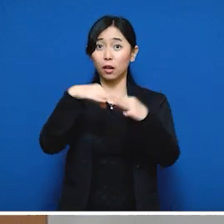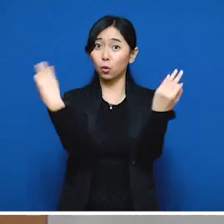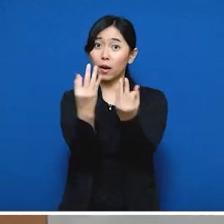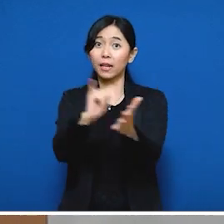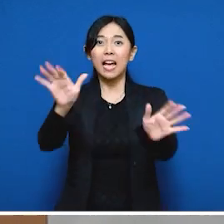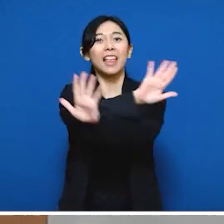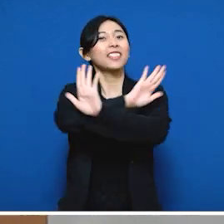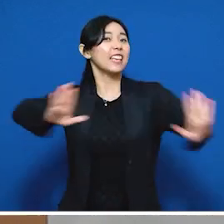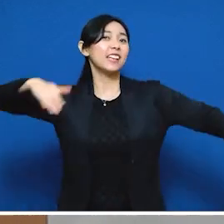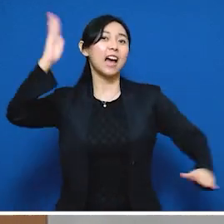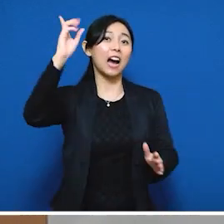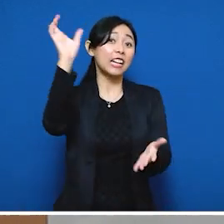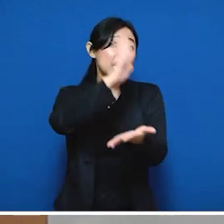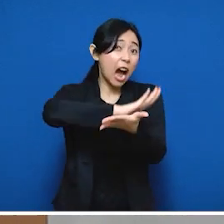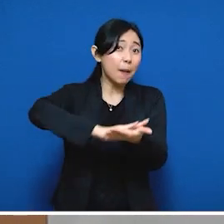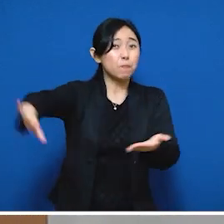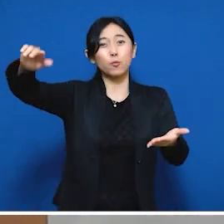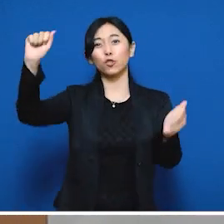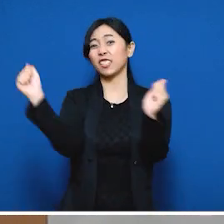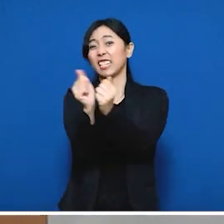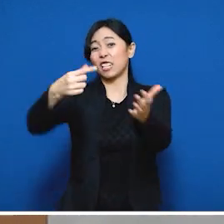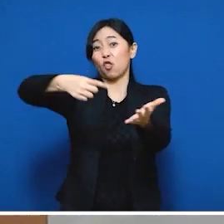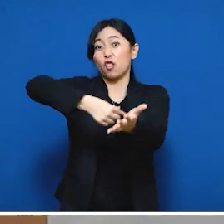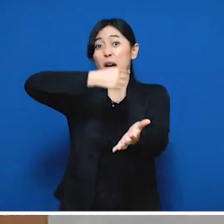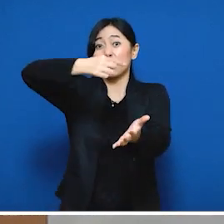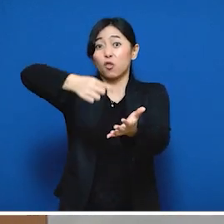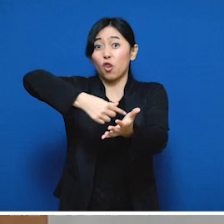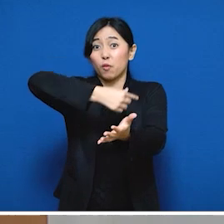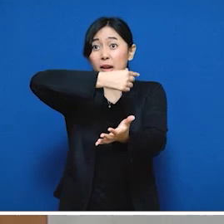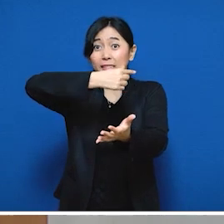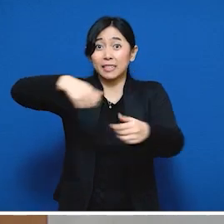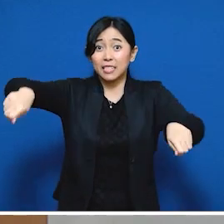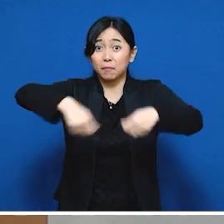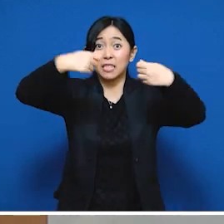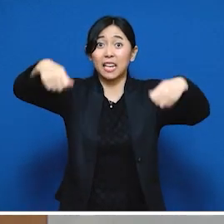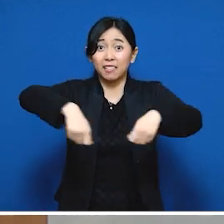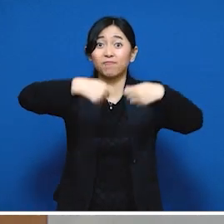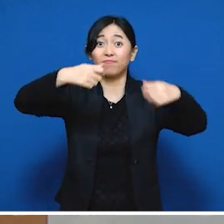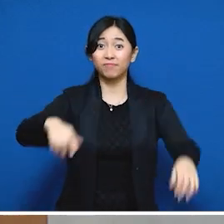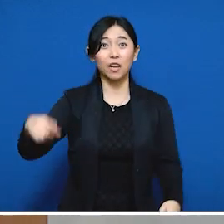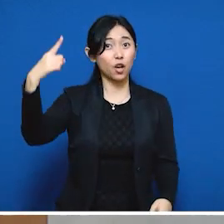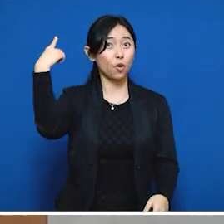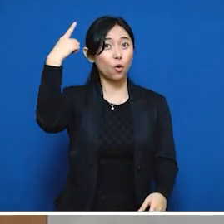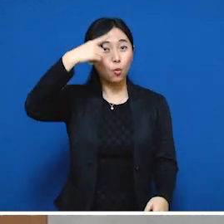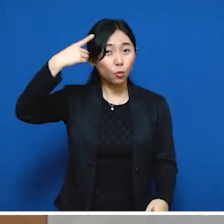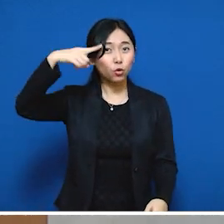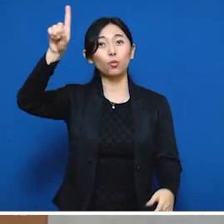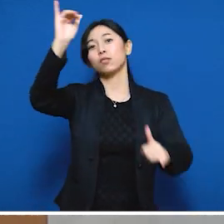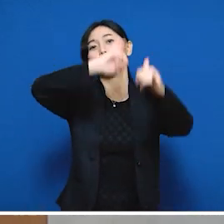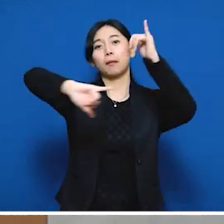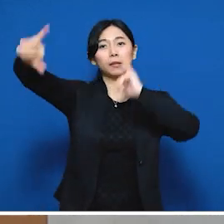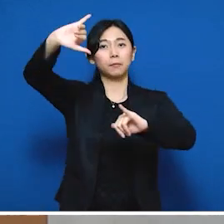akan dihapuskan dengan korban sembelihan atau dengan korban sajian untuk selamanya."